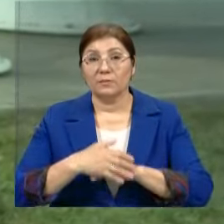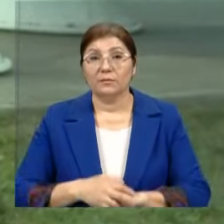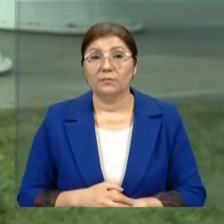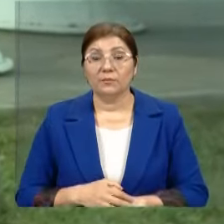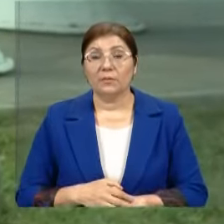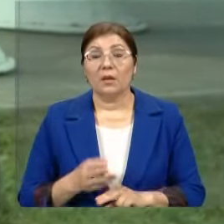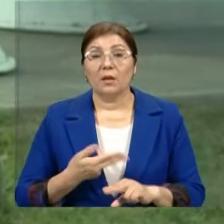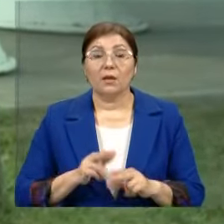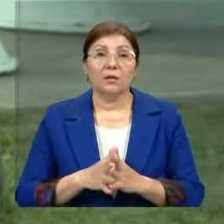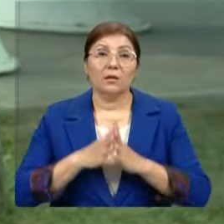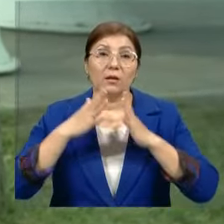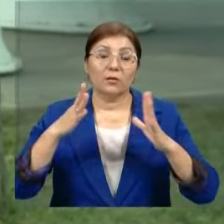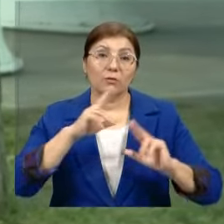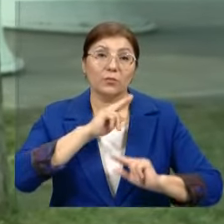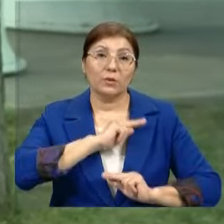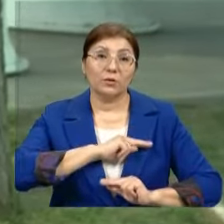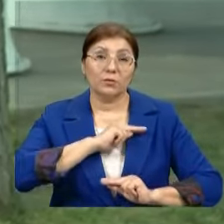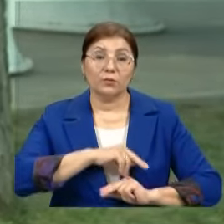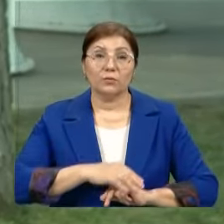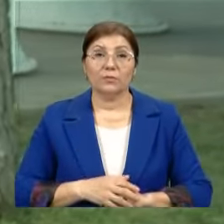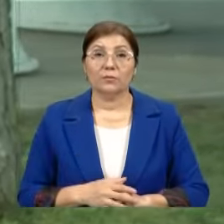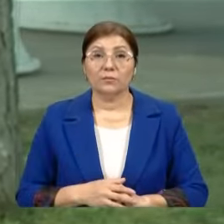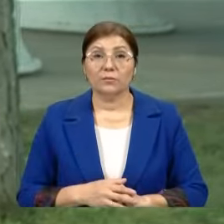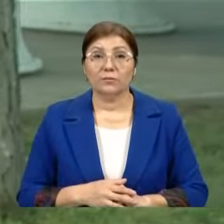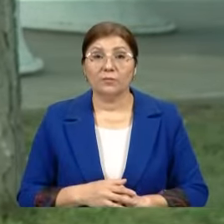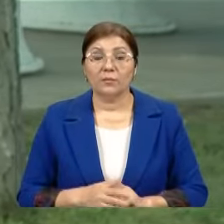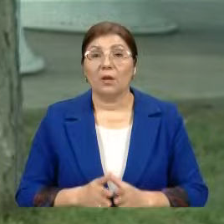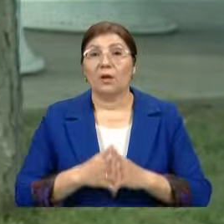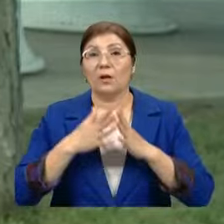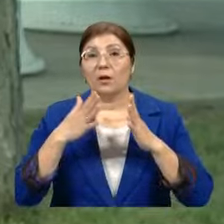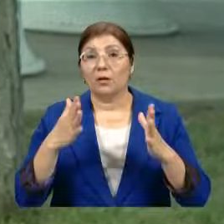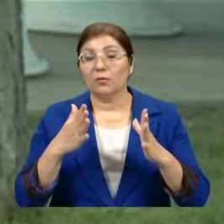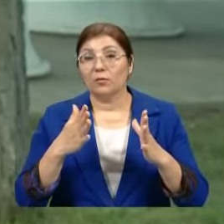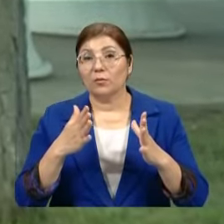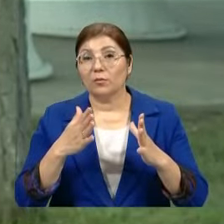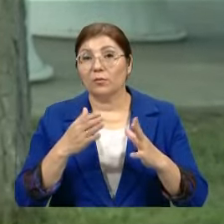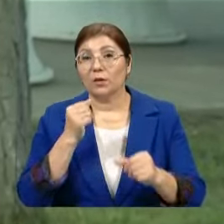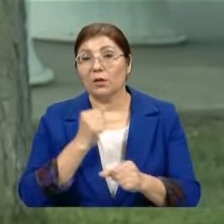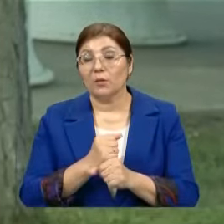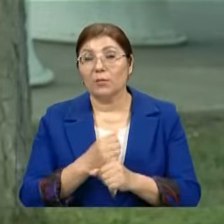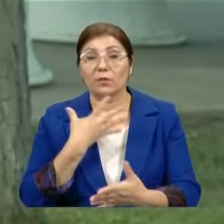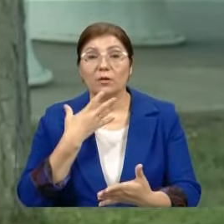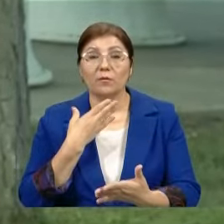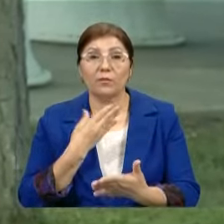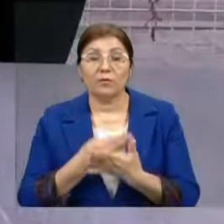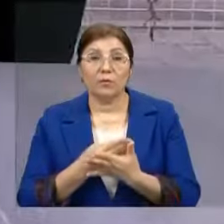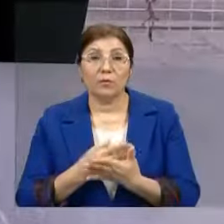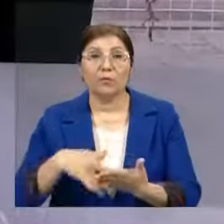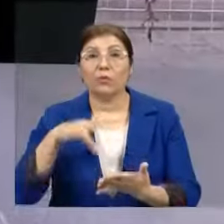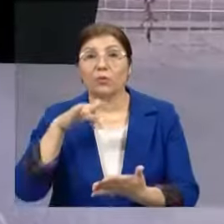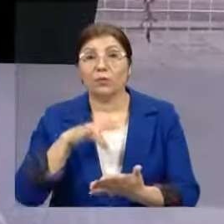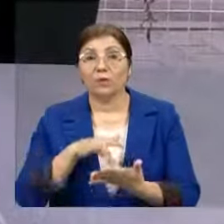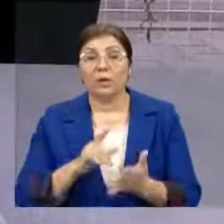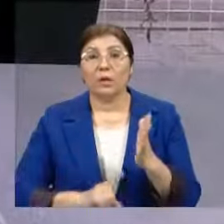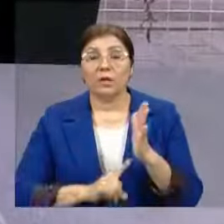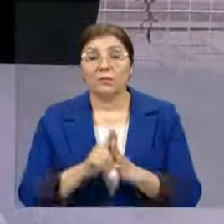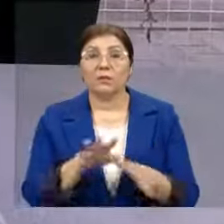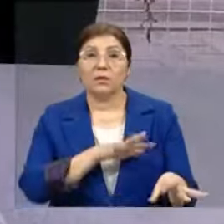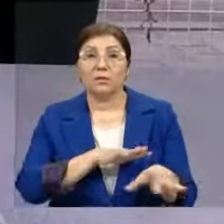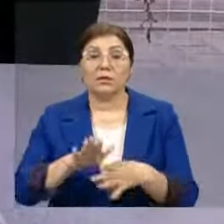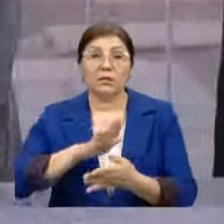это огромный труд. Огромный труд – это огромное вложение в свой город именно предпринимателя. Отметим, с начала акции